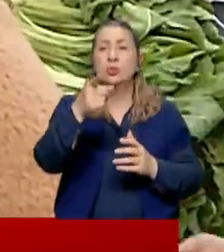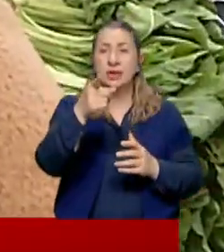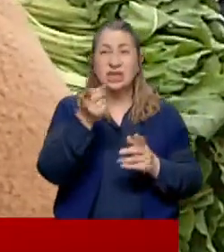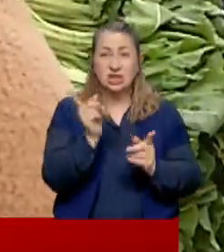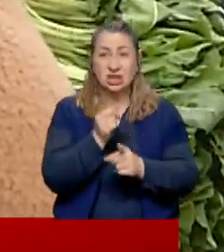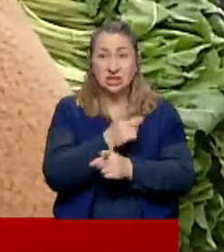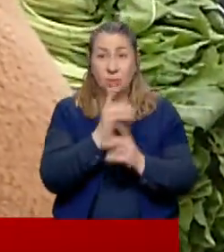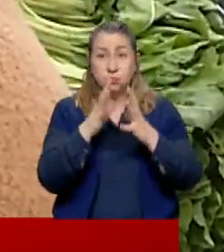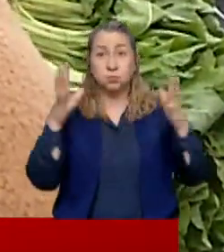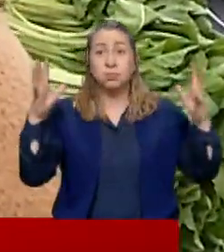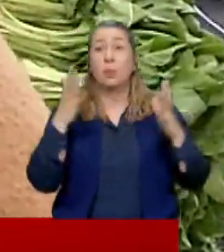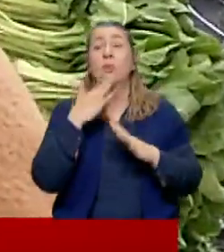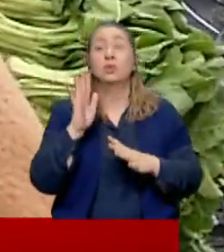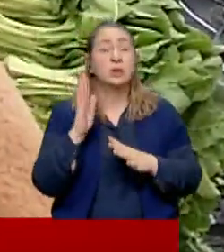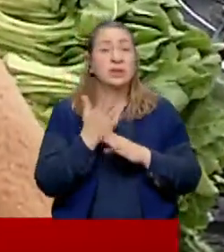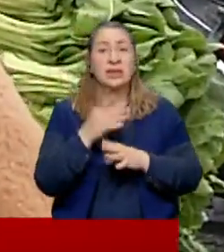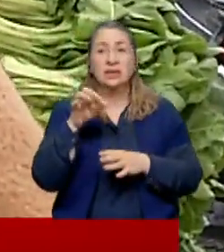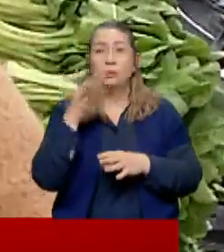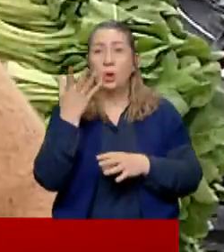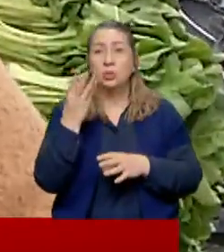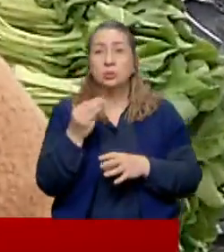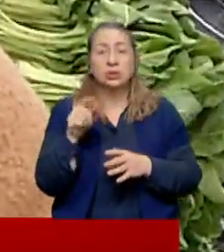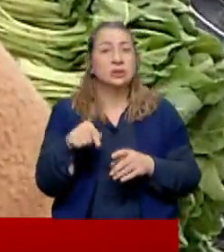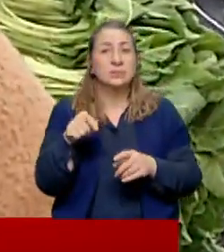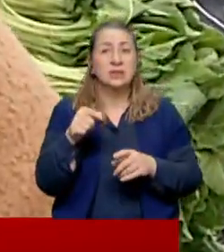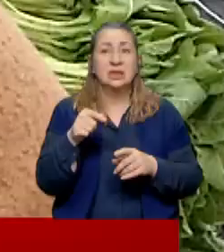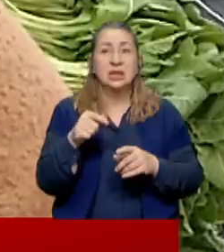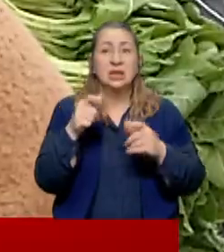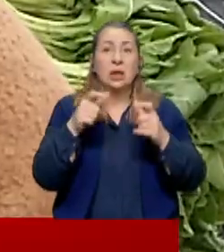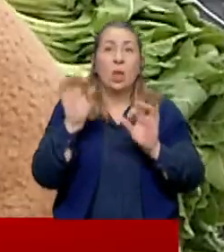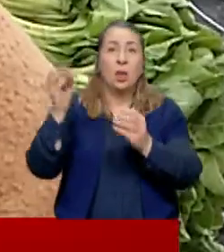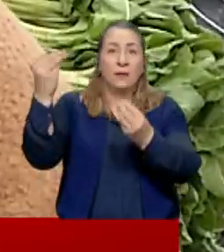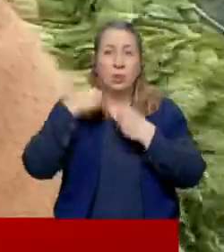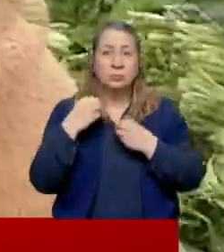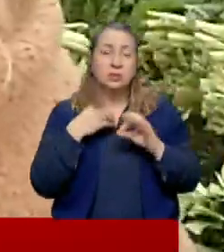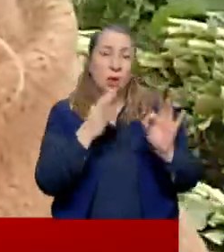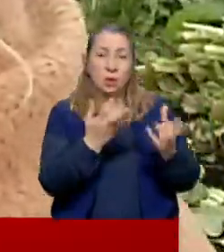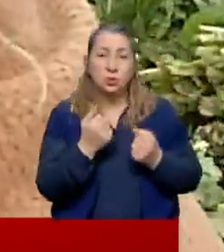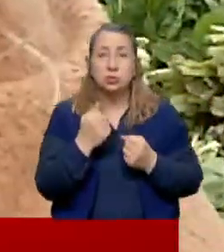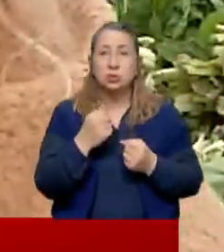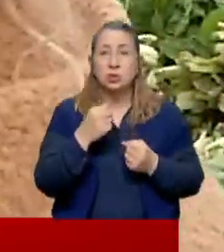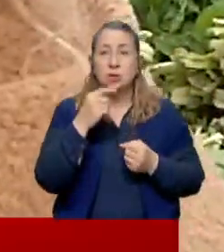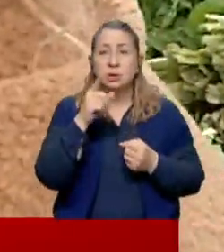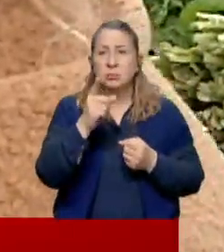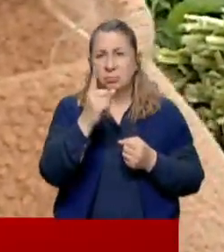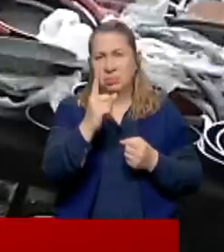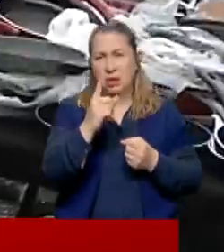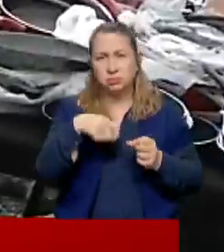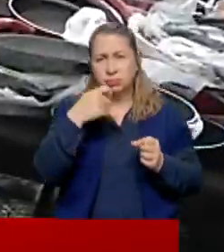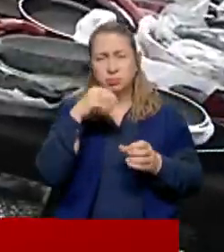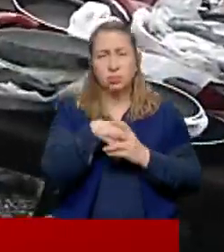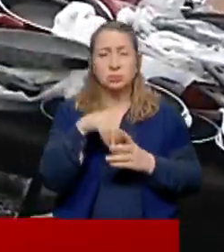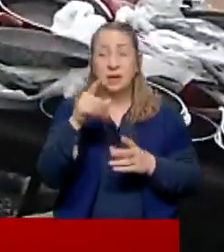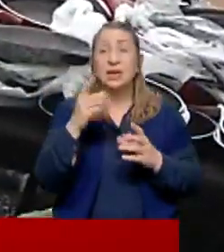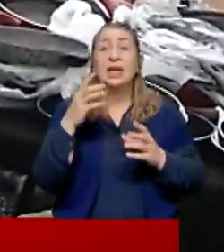bu kadar çeşitli boy yoktu marulda niye böyle bir şey yaptınız yerine öyle göre biz öyle olur yani bir öğün aşağı yukarı çıkamayan